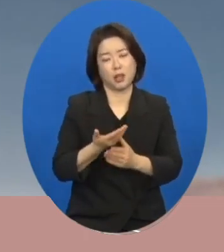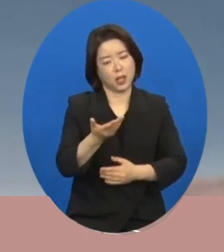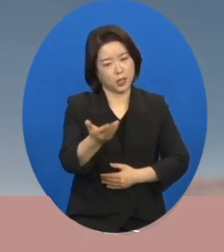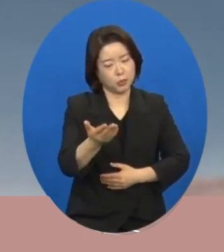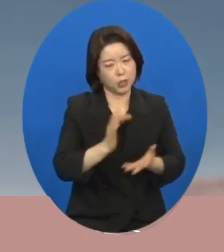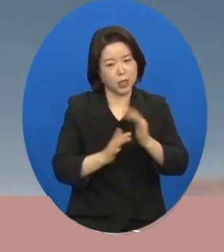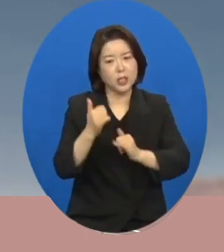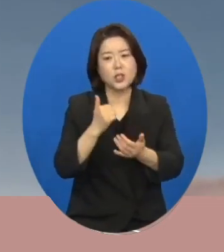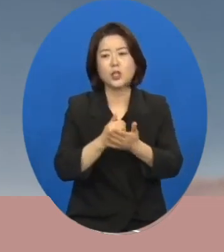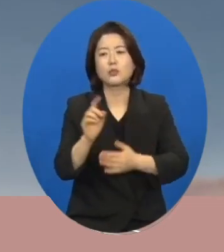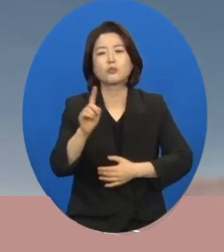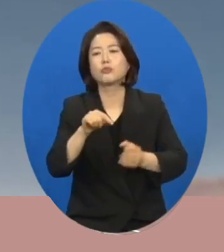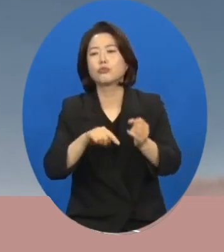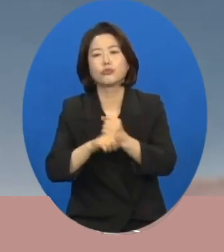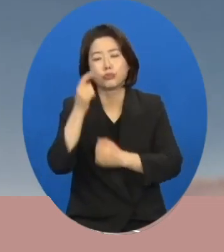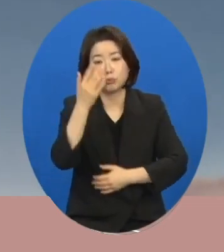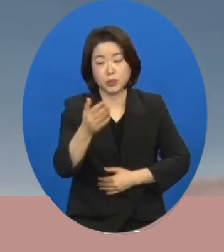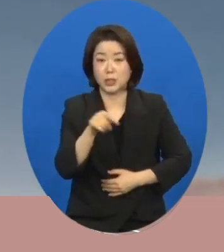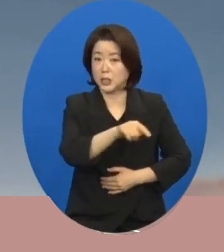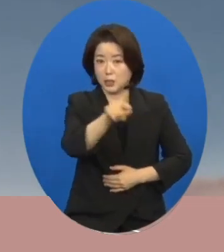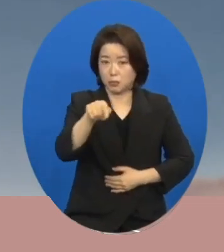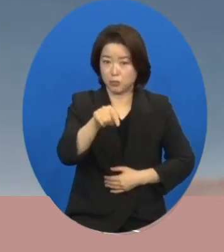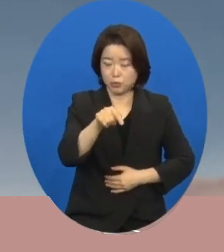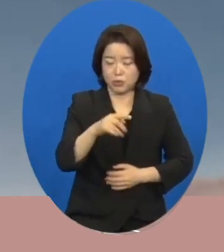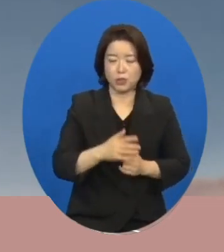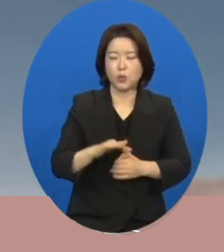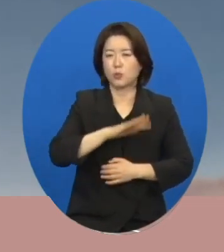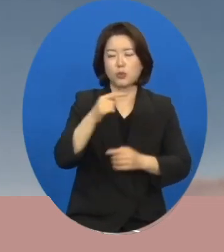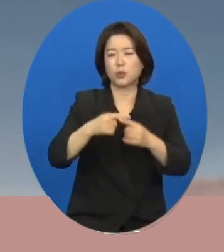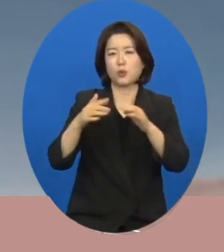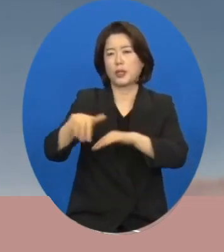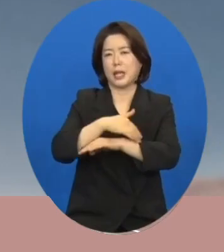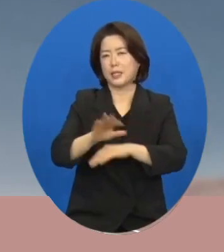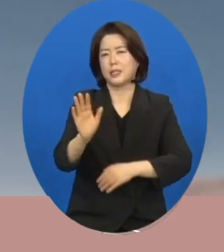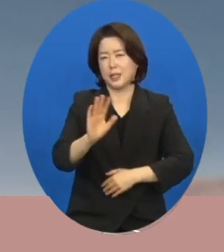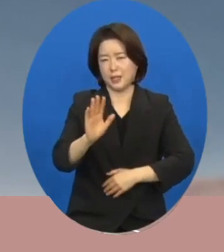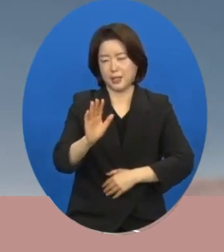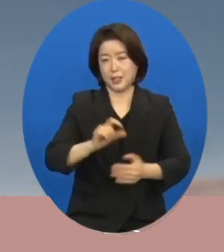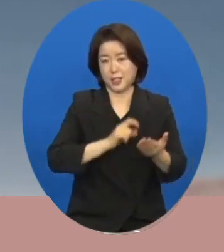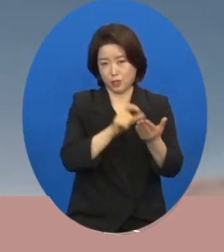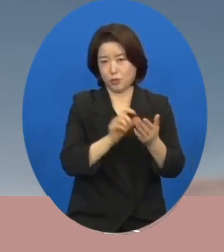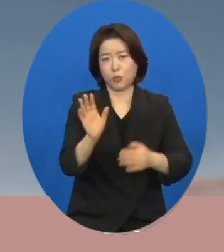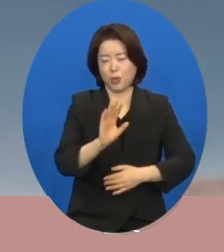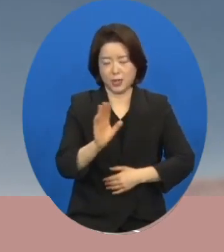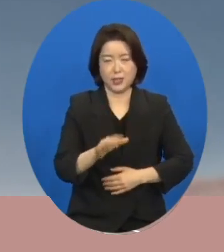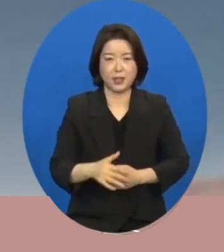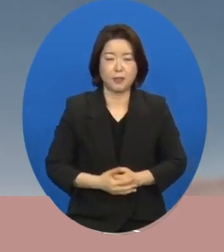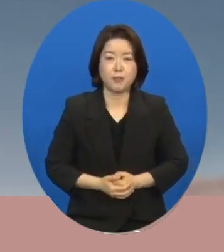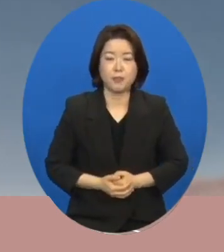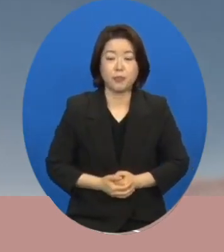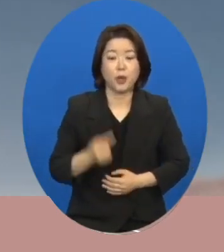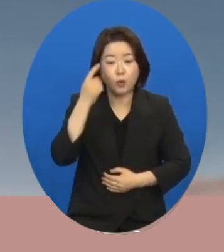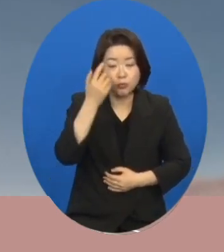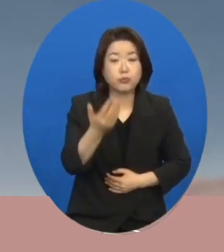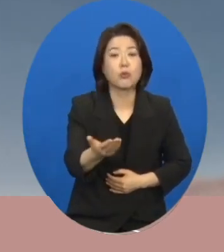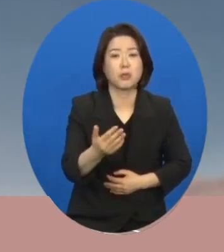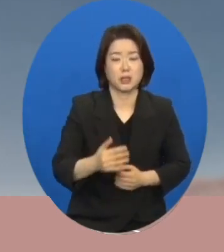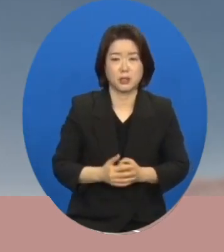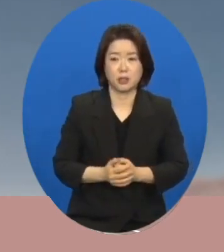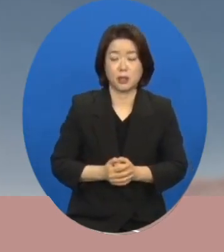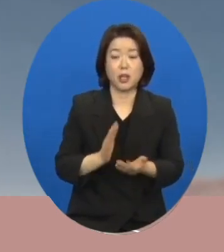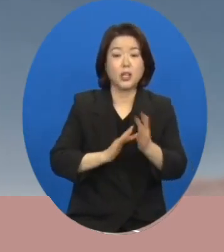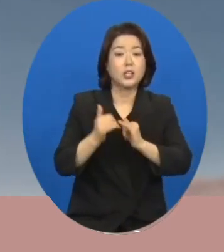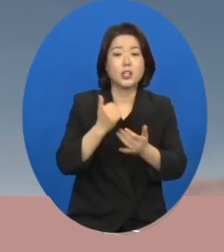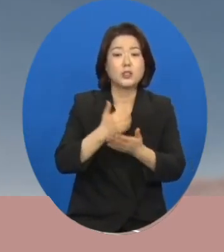누구실까 이분이 저희 교인이 아니었거든요 물어봤더니 그분이 이런 얘기를 하시는 거예요 예수님은 저를 위해